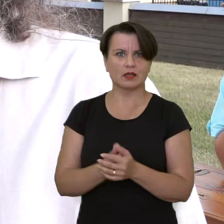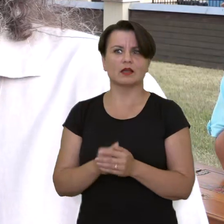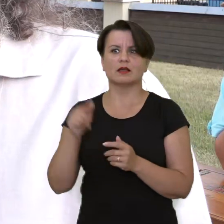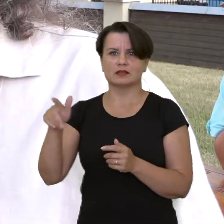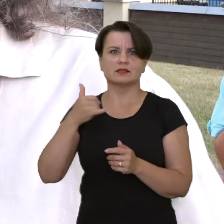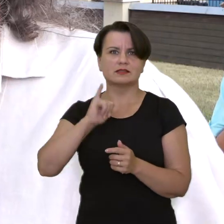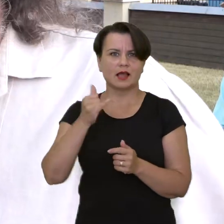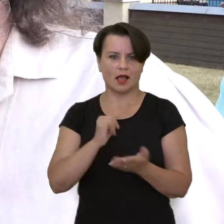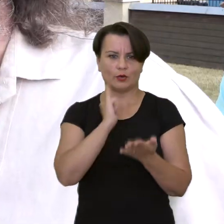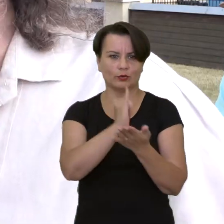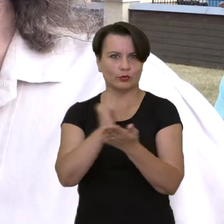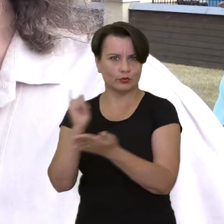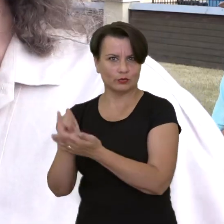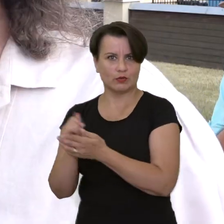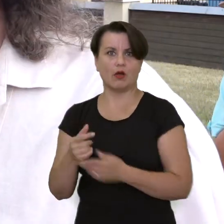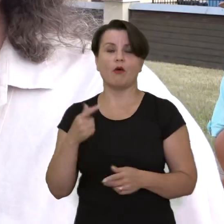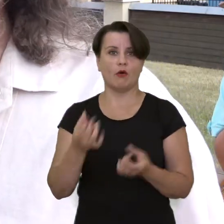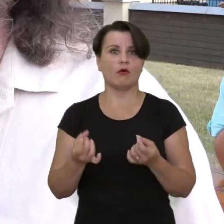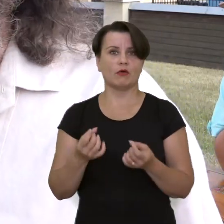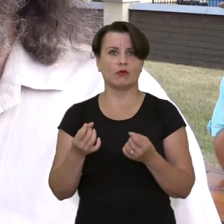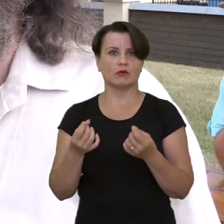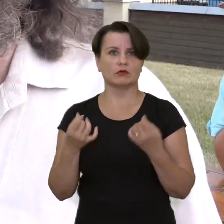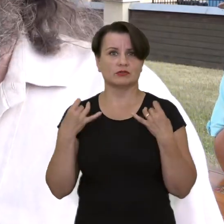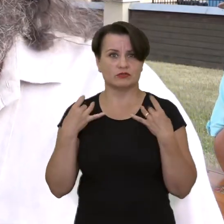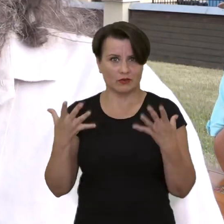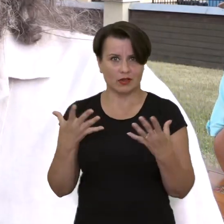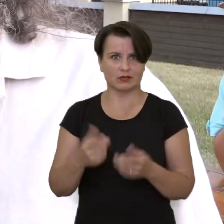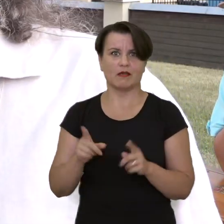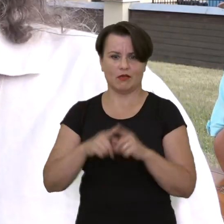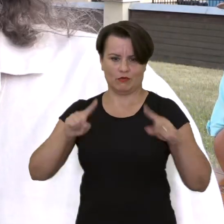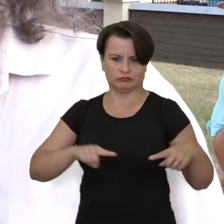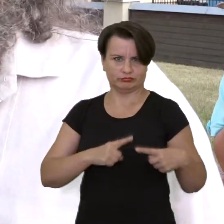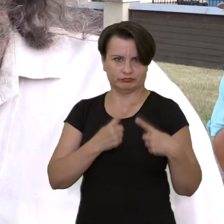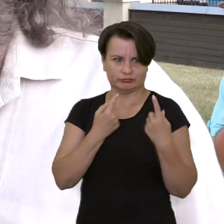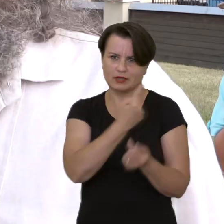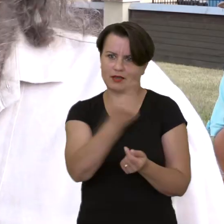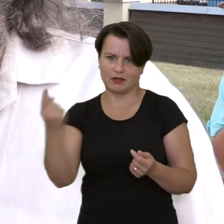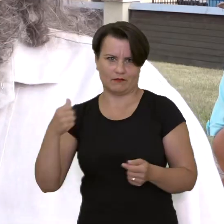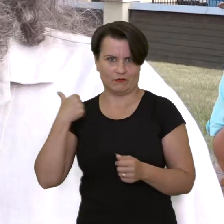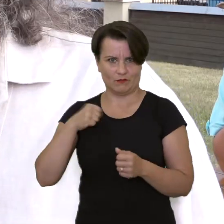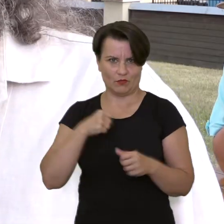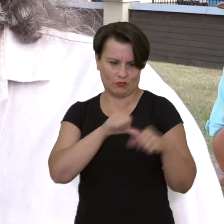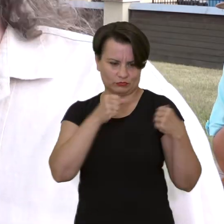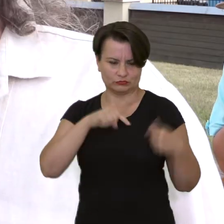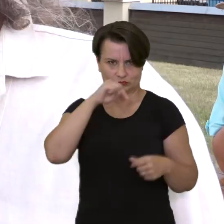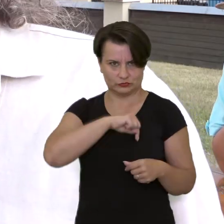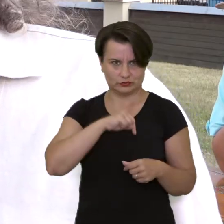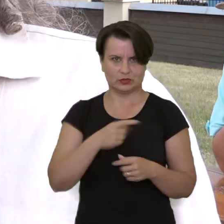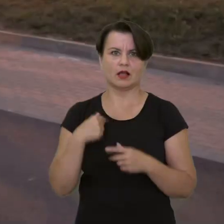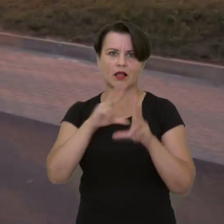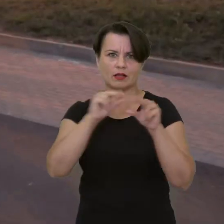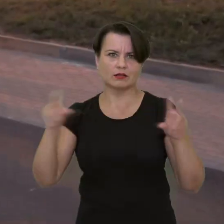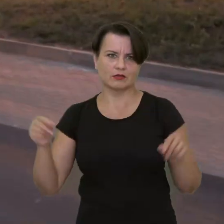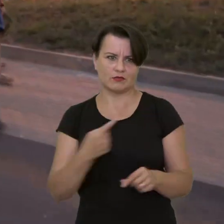Šventės organizatoriai tik sukuria sąlygas. Šventė atsiranda kiekvieno žmogaus širdyje. Aš to ir linkiu visiems kėdainiečiams.